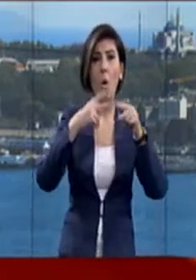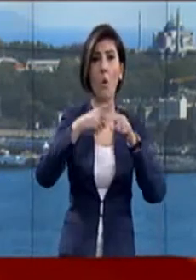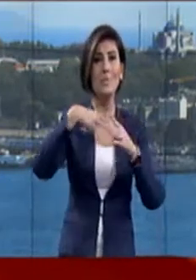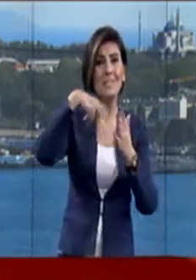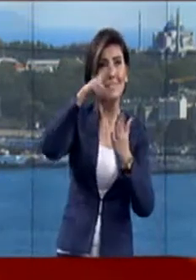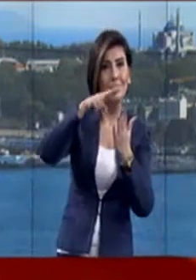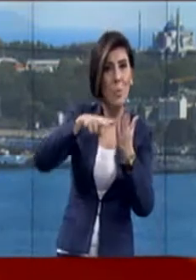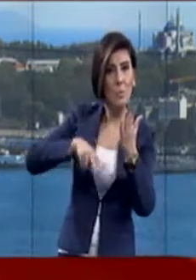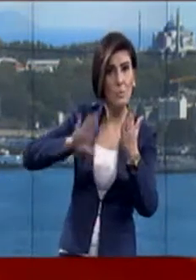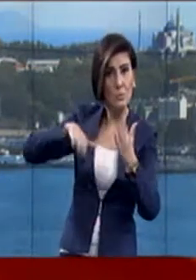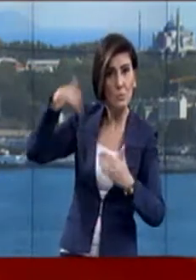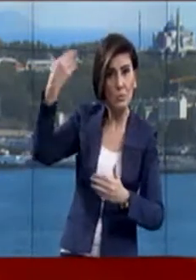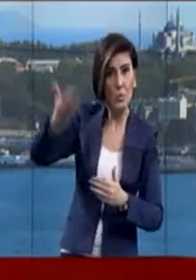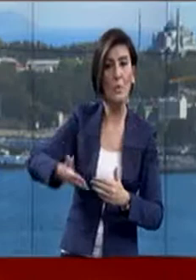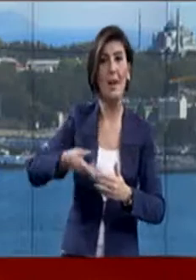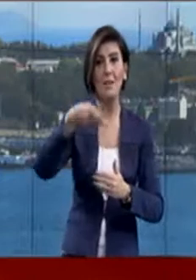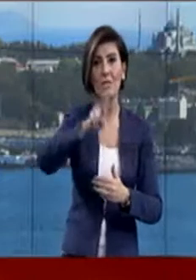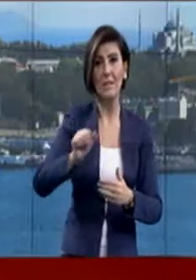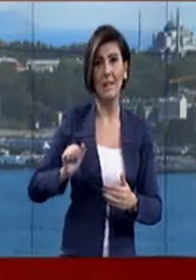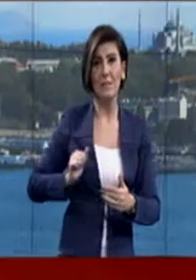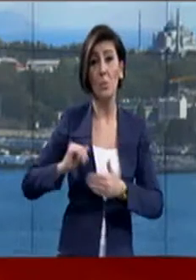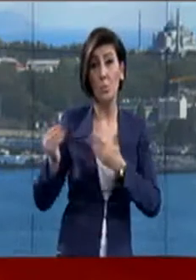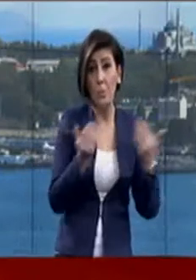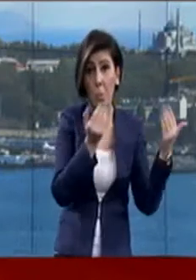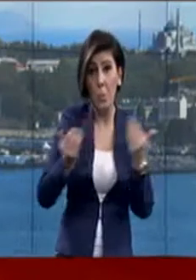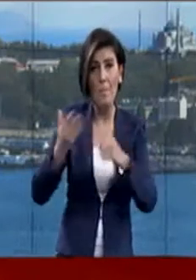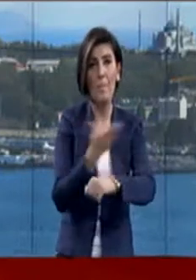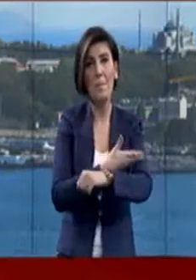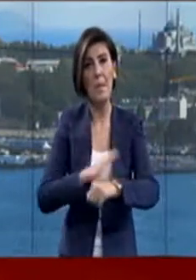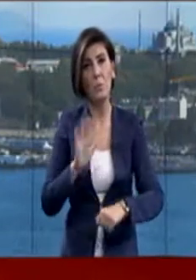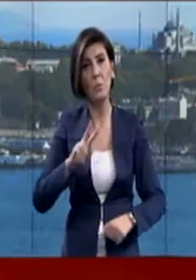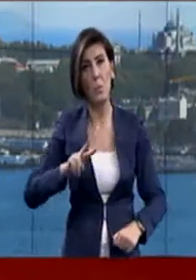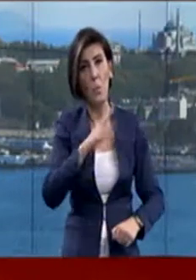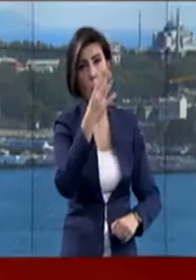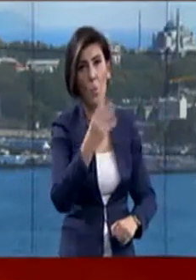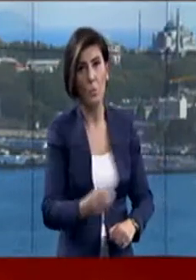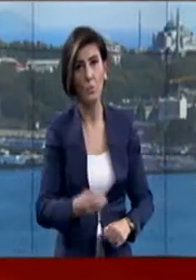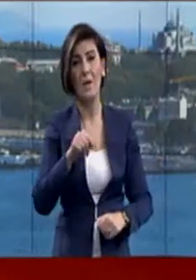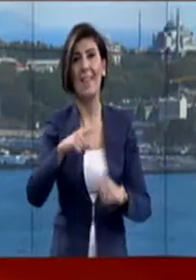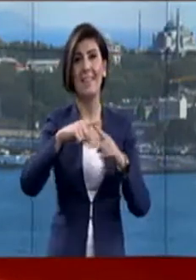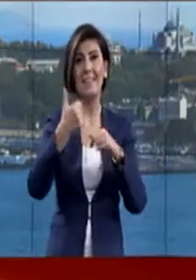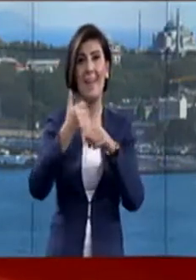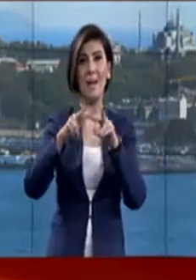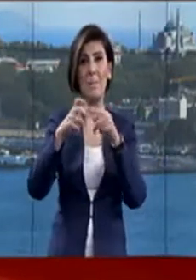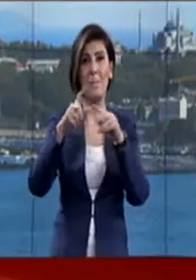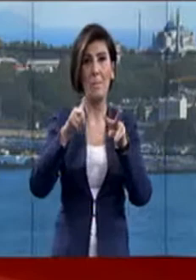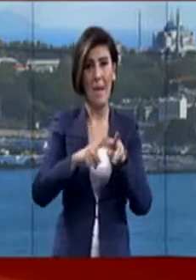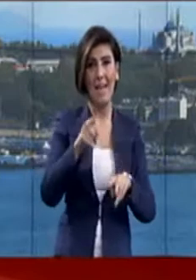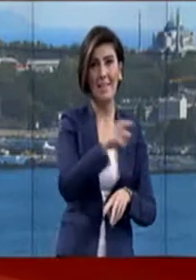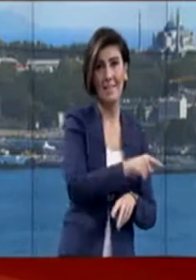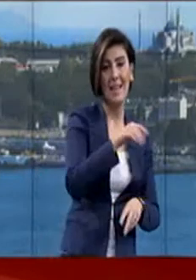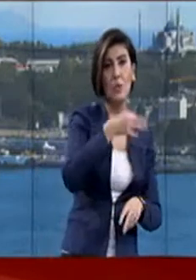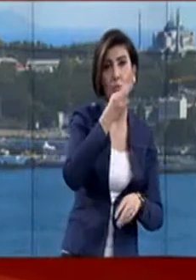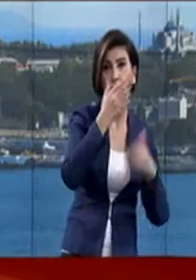okunmasının ardından şehitler dualar eşliğinde memleketlerine uğurlandı. Teğmen Recep Erdoğan Gümüşhane'de, Assubay